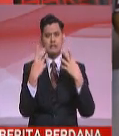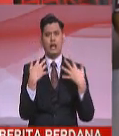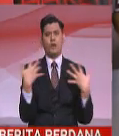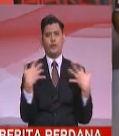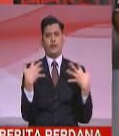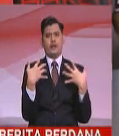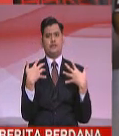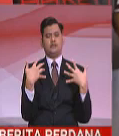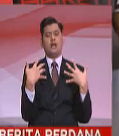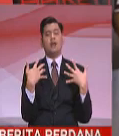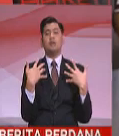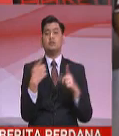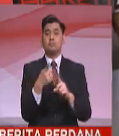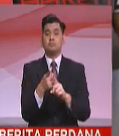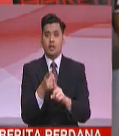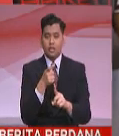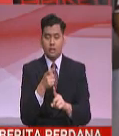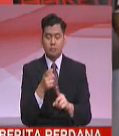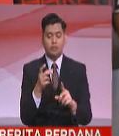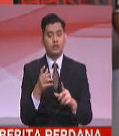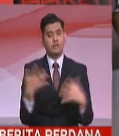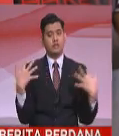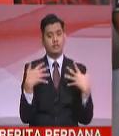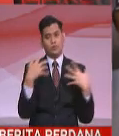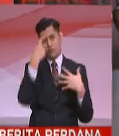kegusaran di kalangan masyarakat.